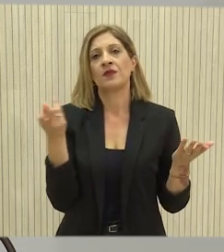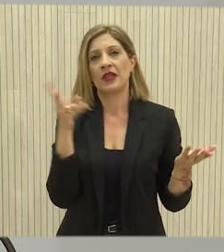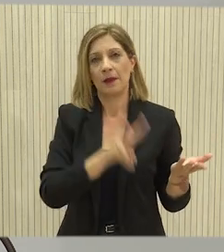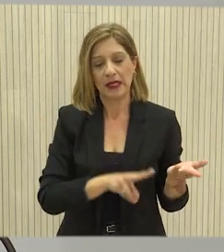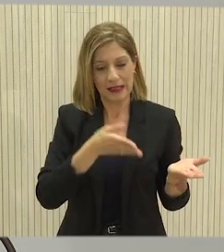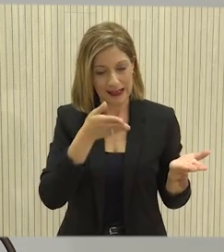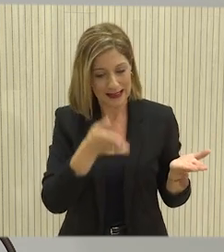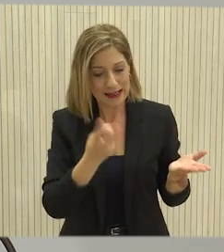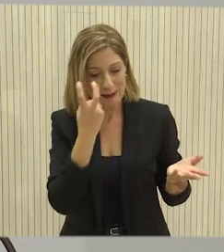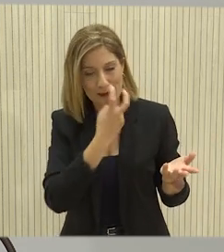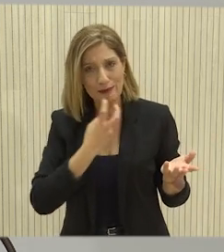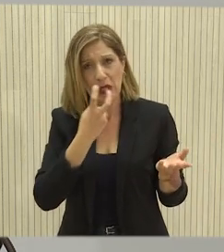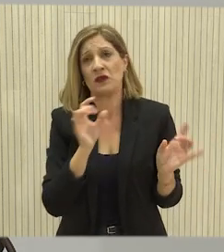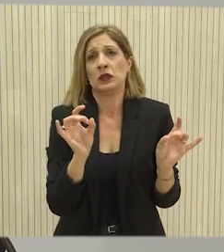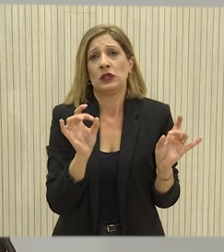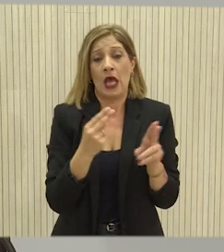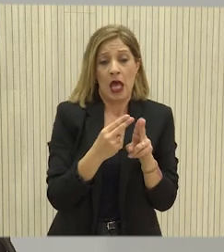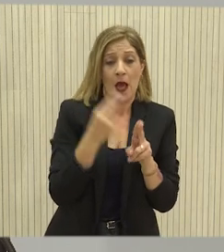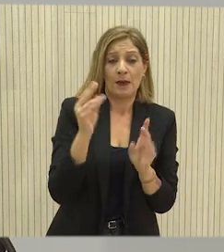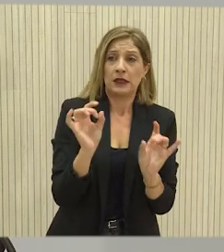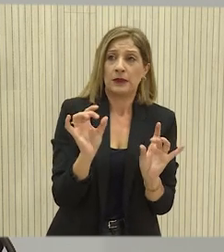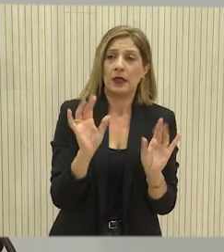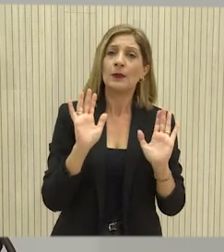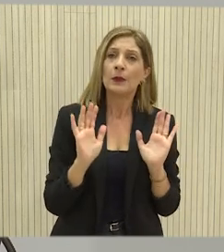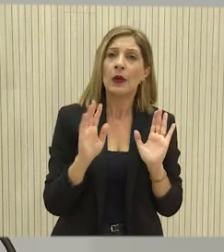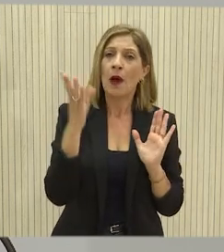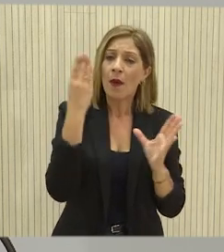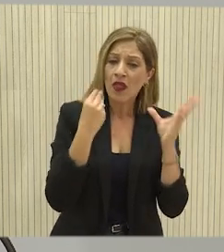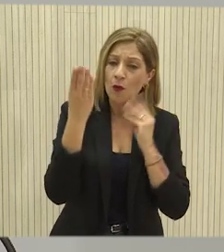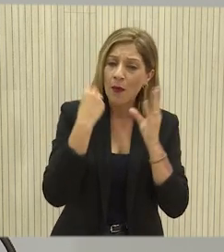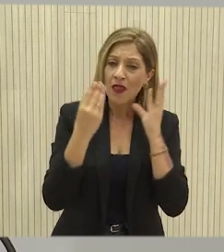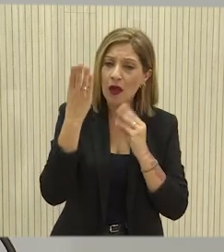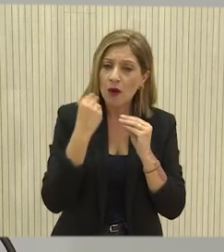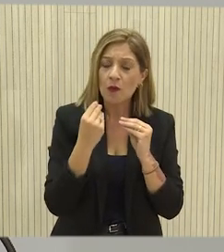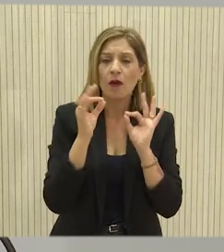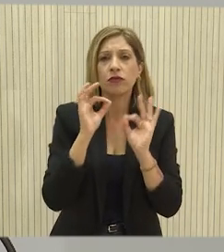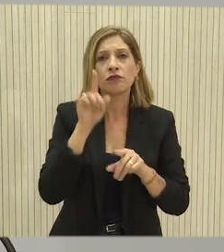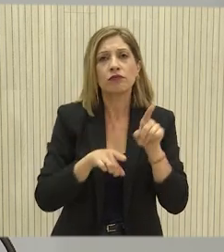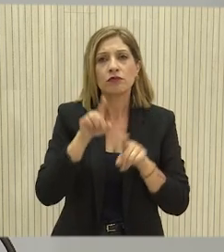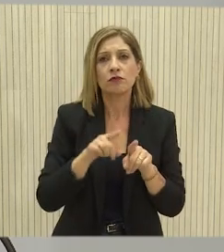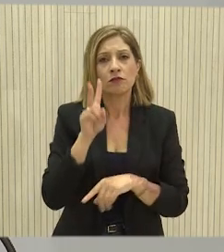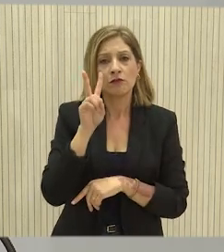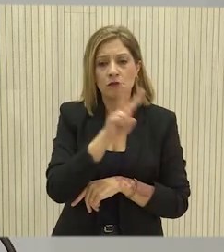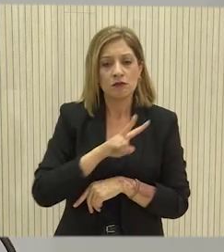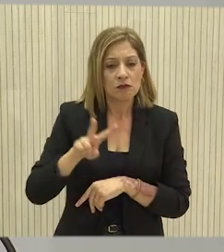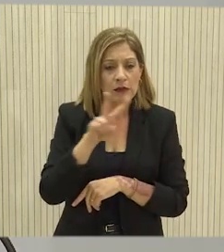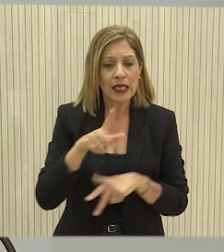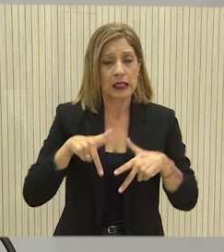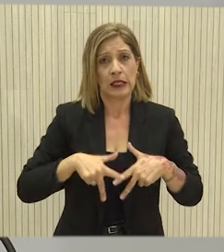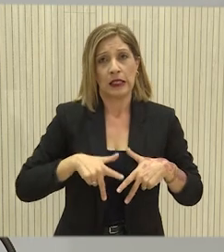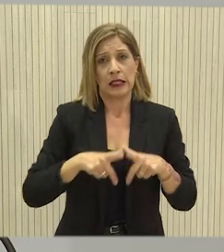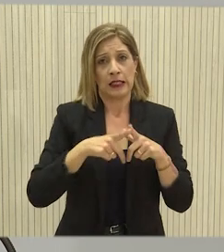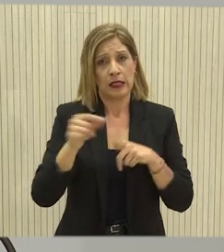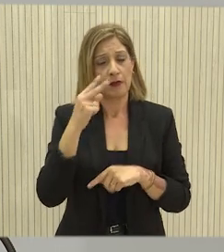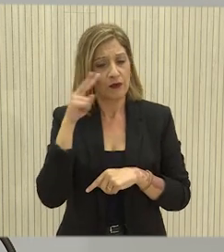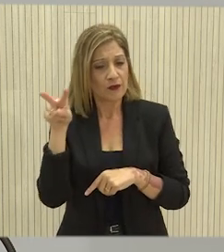όπως είτε δημοσιεύονται στον τύπο είτε έρχονται στην αντίληψή μας, αξιολογούνται, διερευνώνται σύμφωνα και με τις δυνατότητες που έχει η Κυπριακή Δημοκρατία,